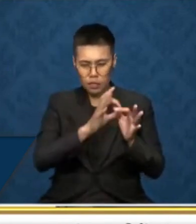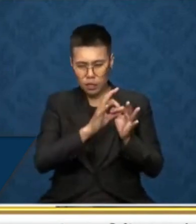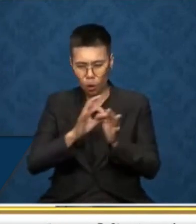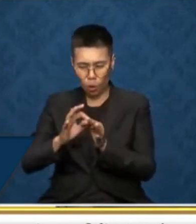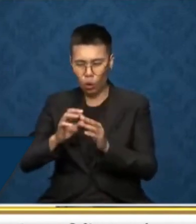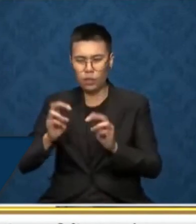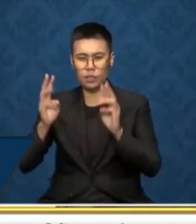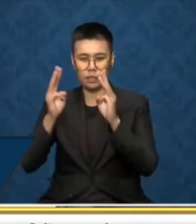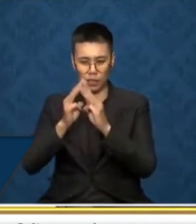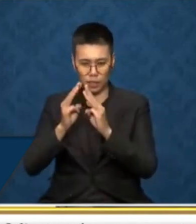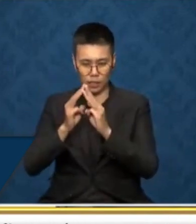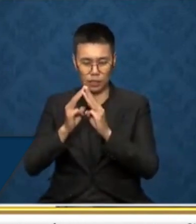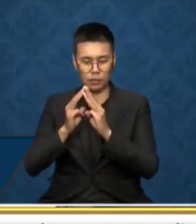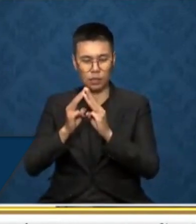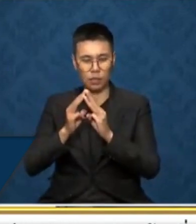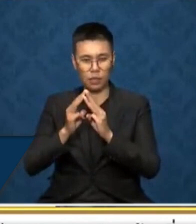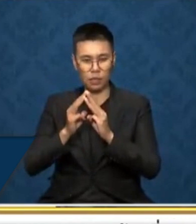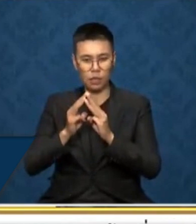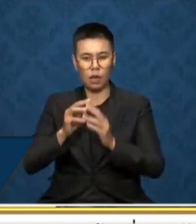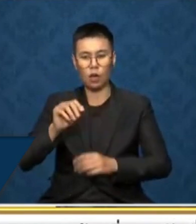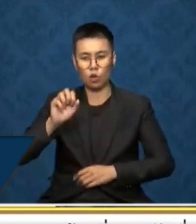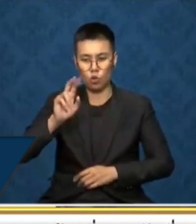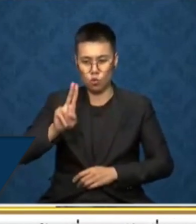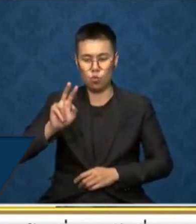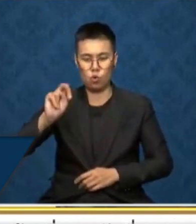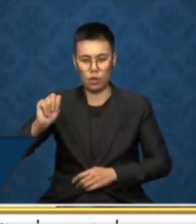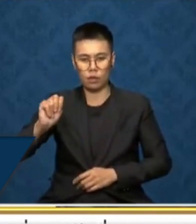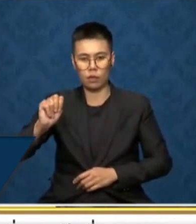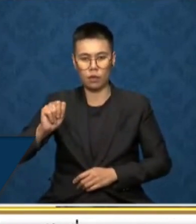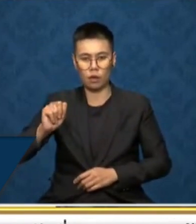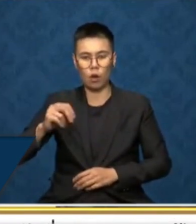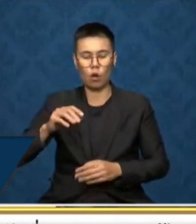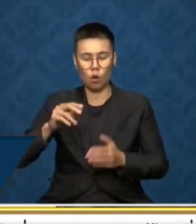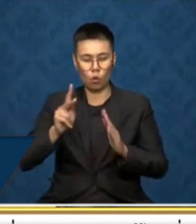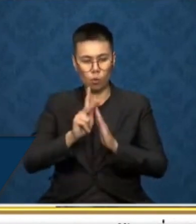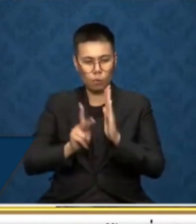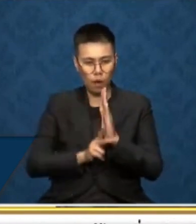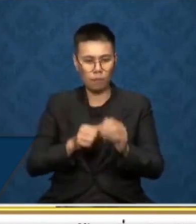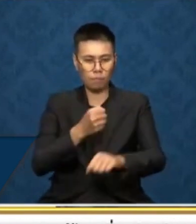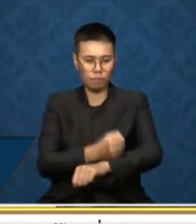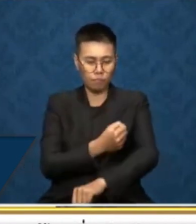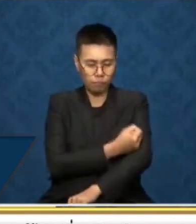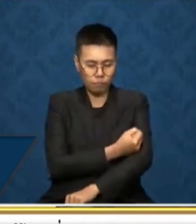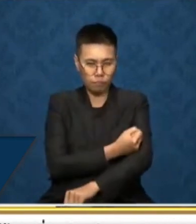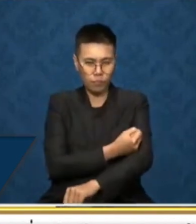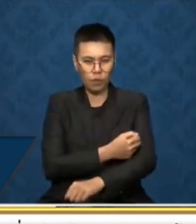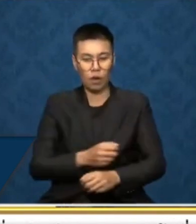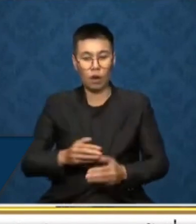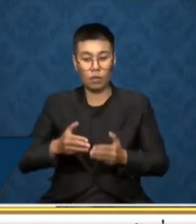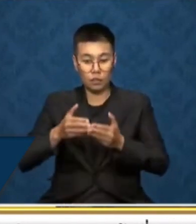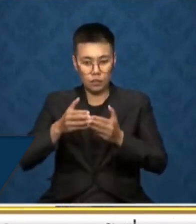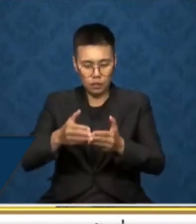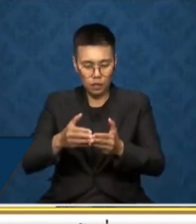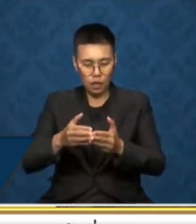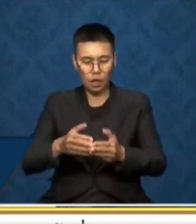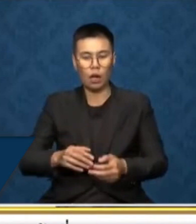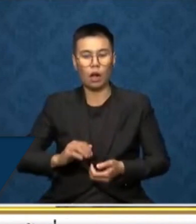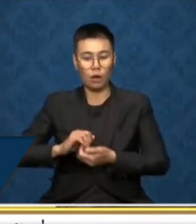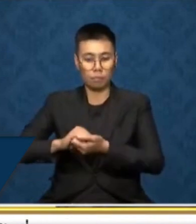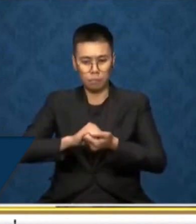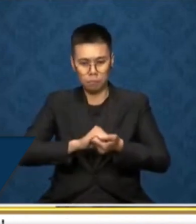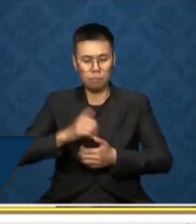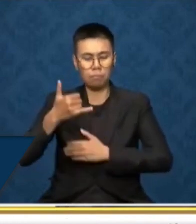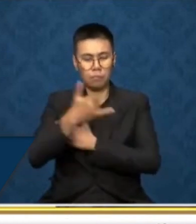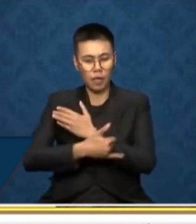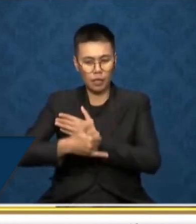าสหประชาชาติว่าด้วยกฎหมายประมงหรือว่ากฎหมายแรงงานนะครับประมงและความสัมพันธ์ระหว่างประเทศเพราะนั้นไ